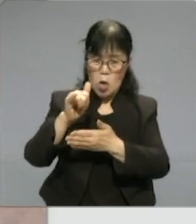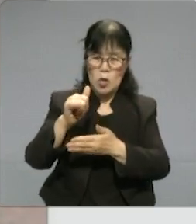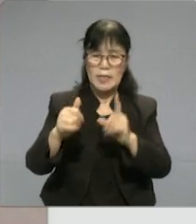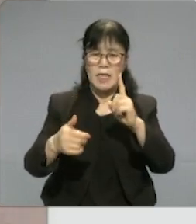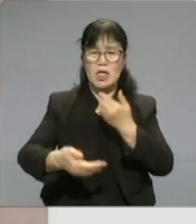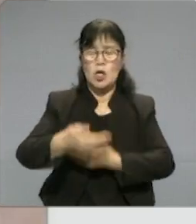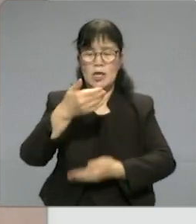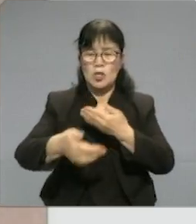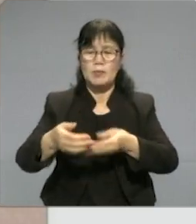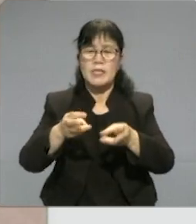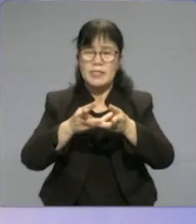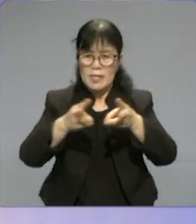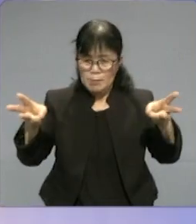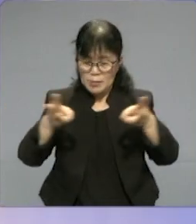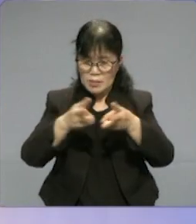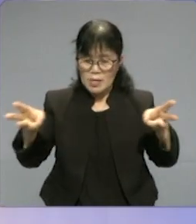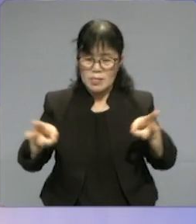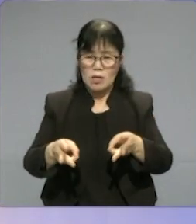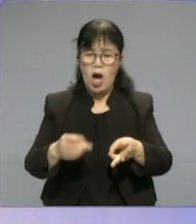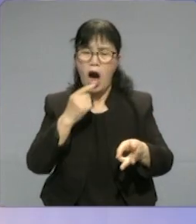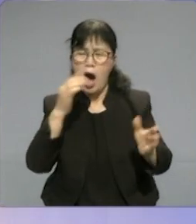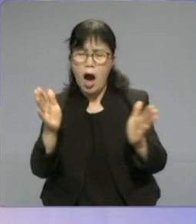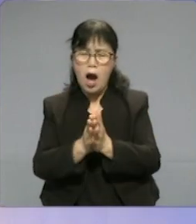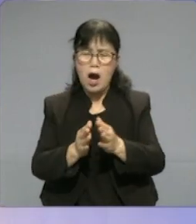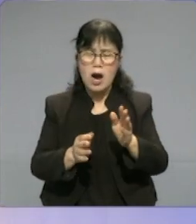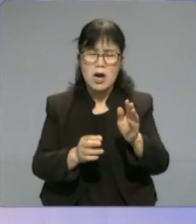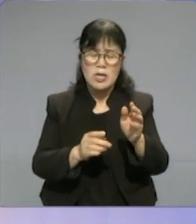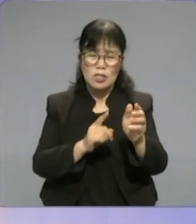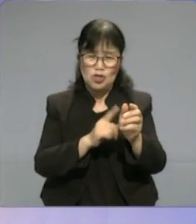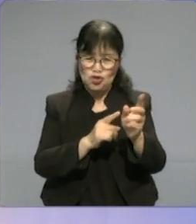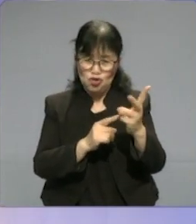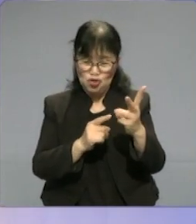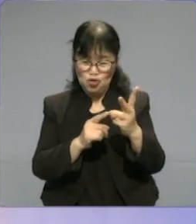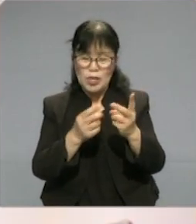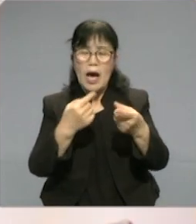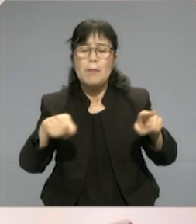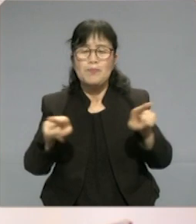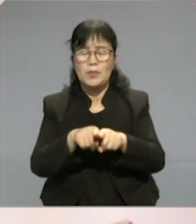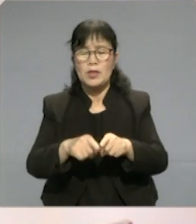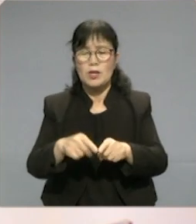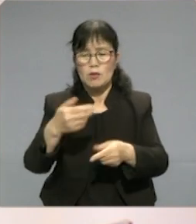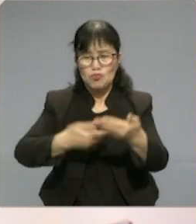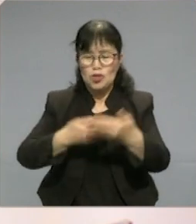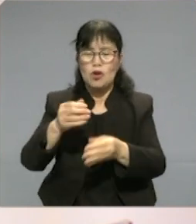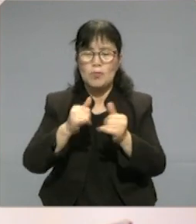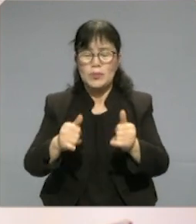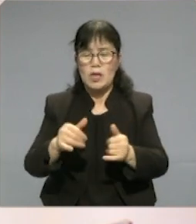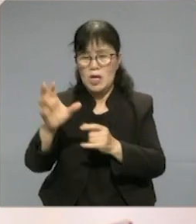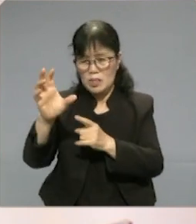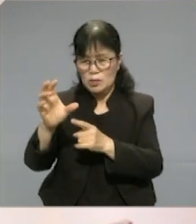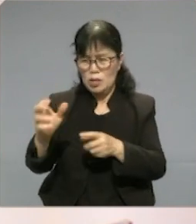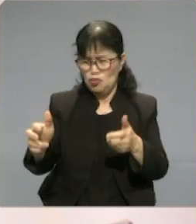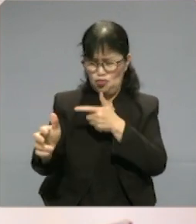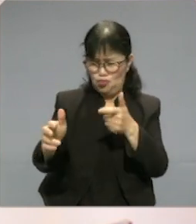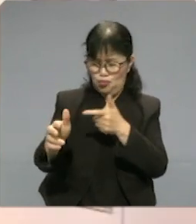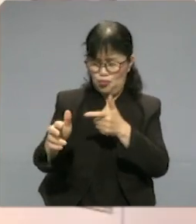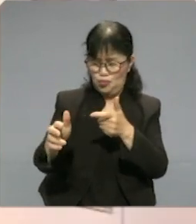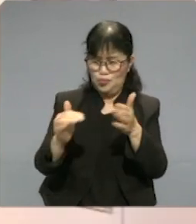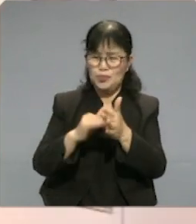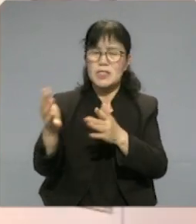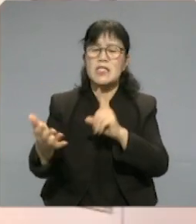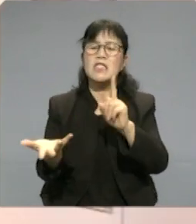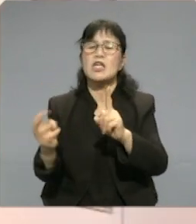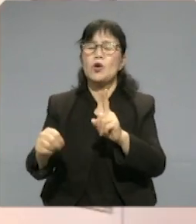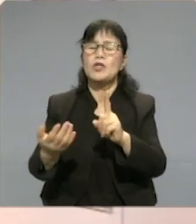터미널 3층 출국장에서 공범인 30대 중국인 BC 함께 중국인 무역업자 CC 스프레이를 뿌리고 1억원